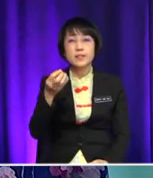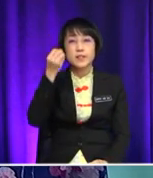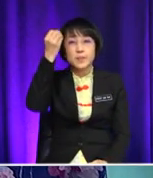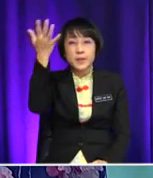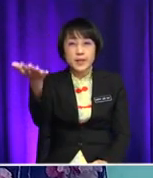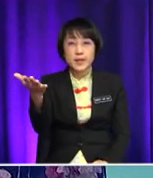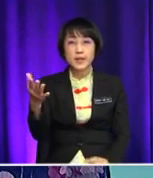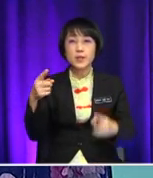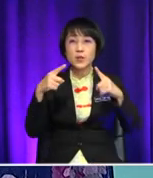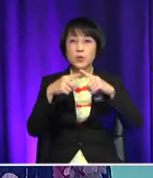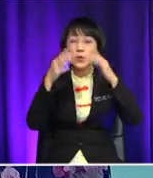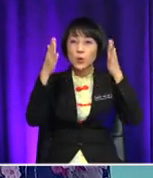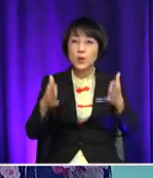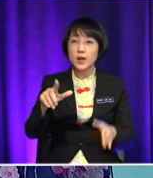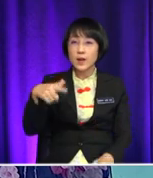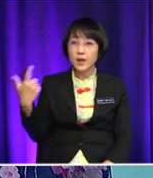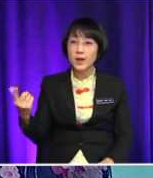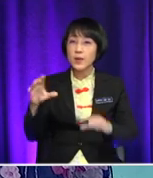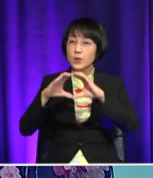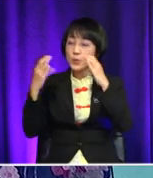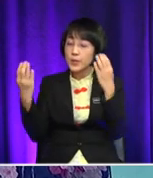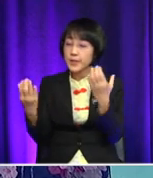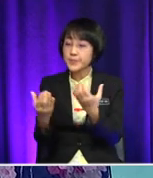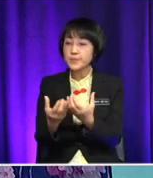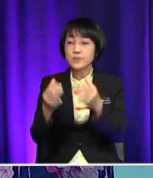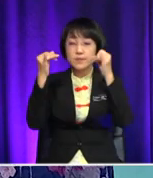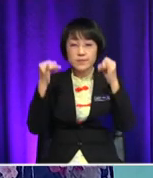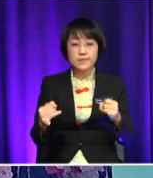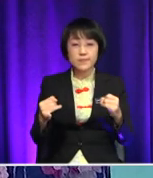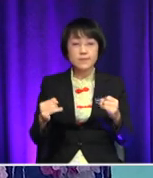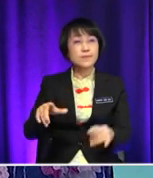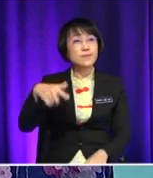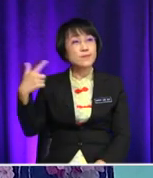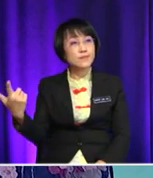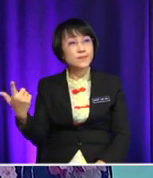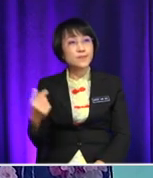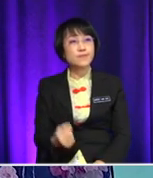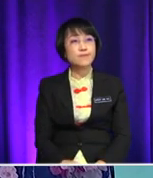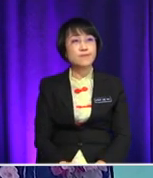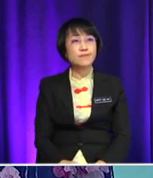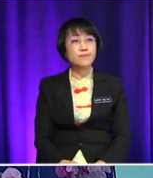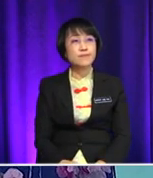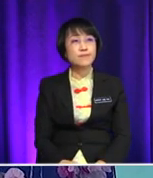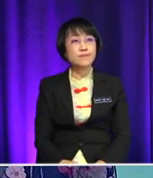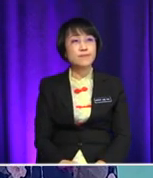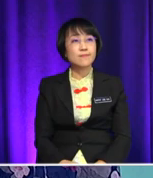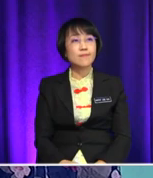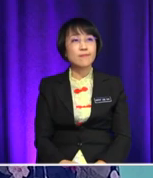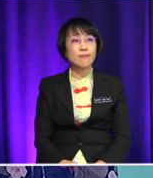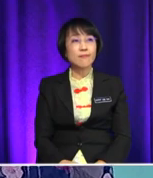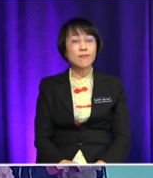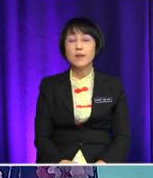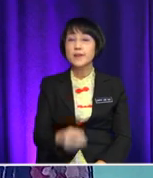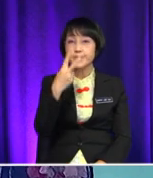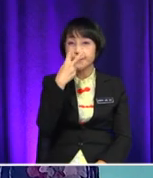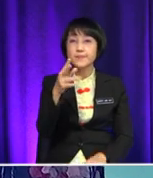kumpulan individu yang lain nah sebab itulah kalau kita tengok banyak contoh penceramah terus Luhur Oke jadi